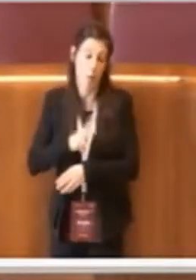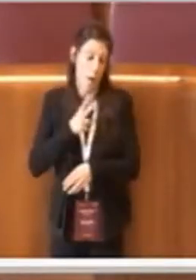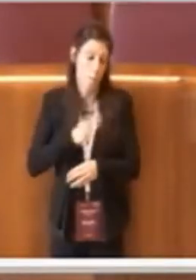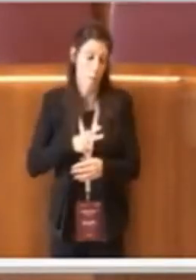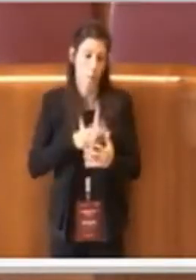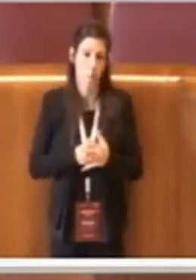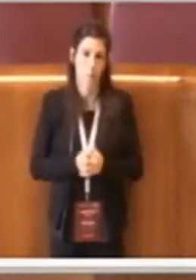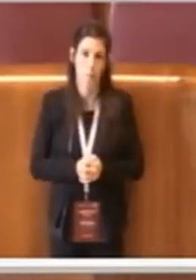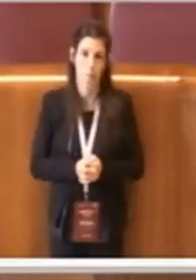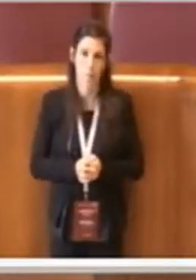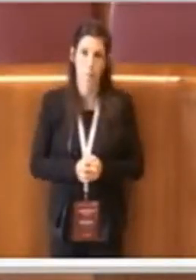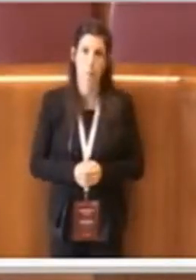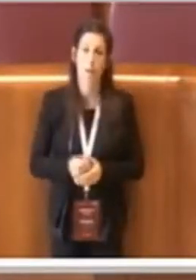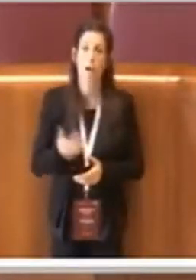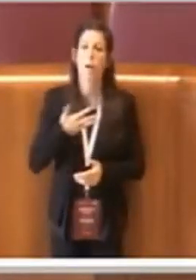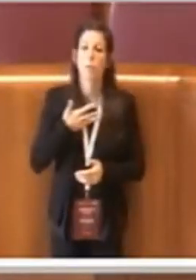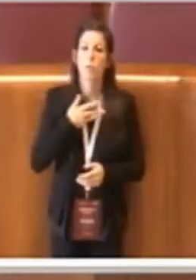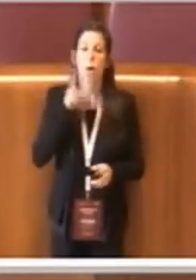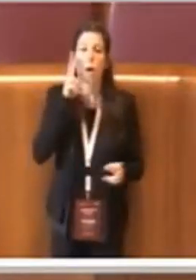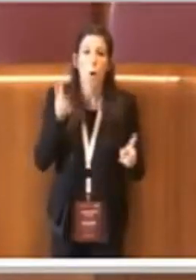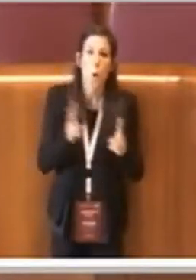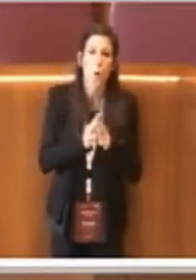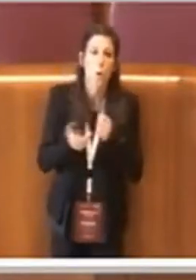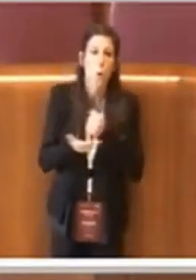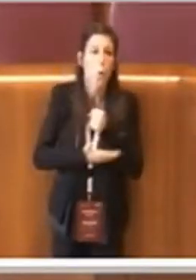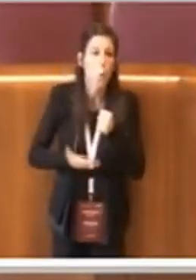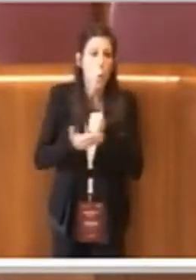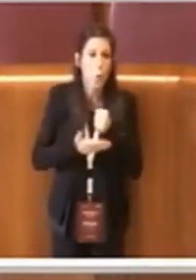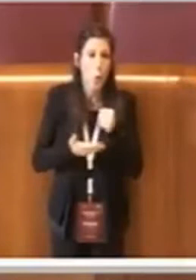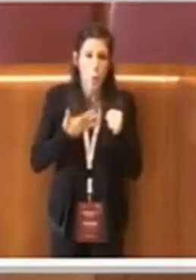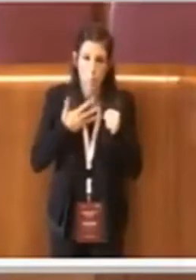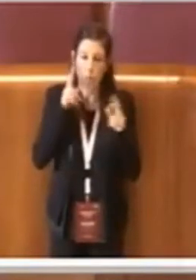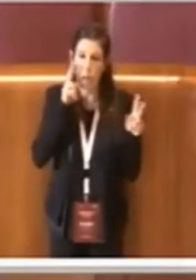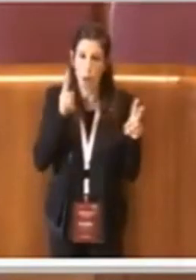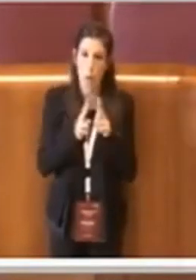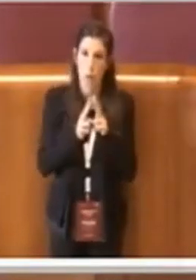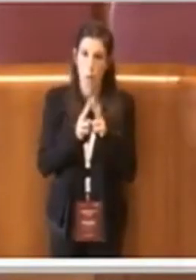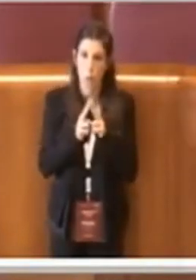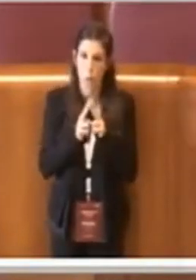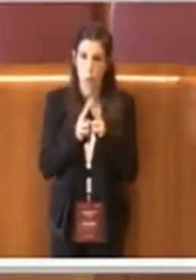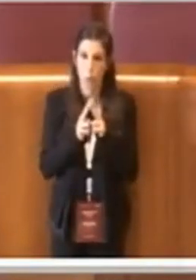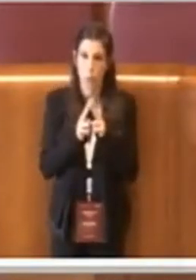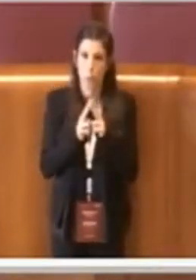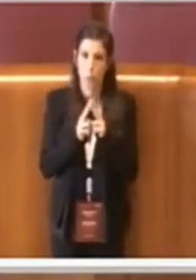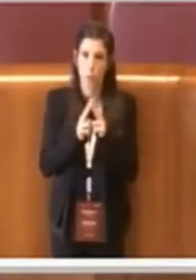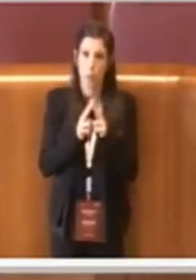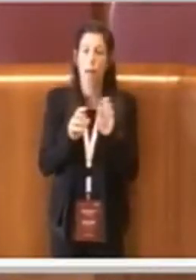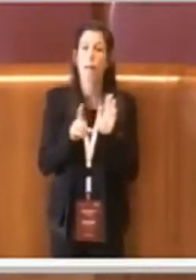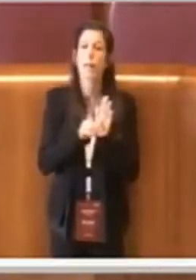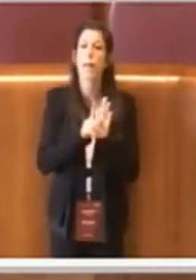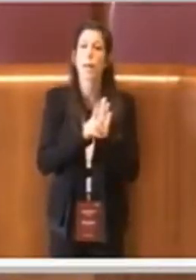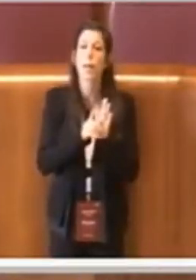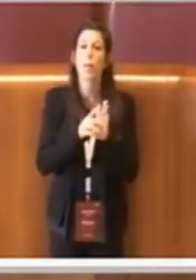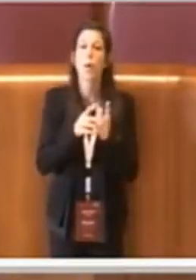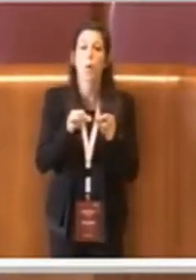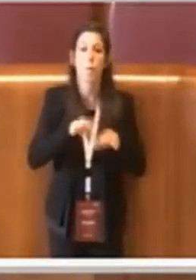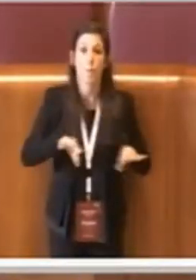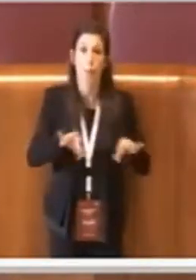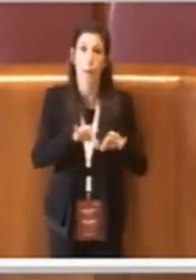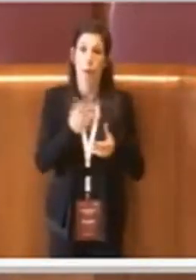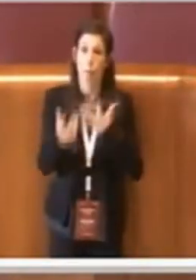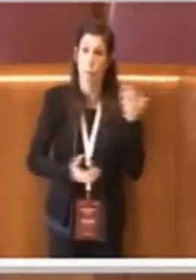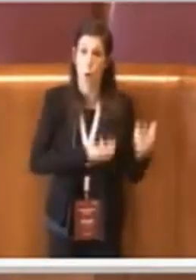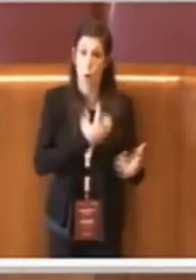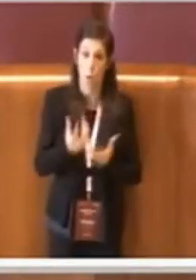C'è stato l'incontro, c'è stato a luglio, quindi il decreto della Terra dei Fuochi del Ministro Costa.